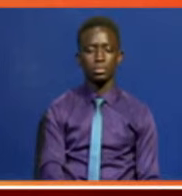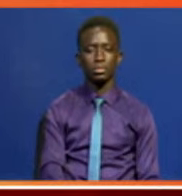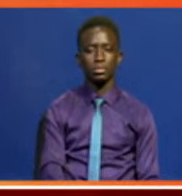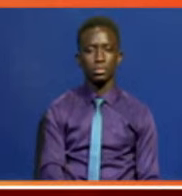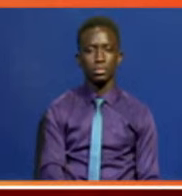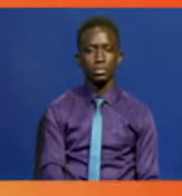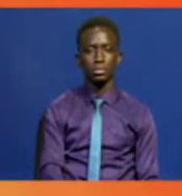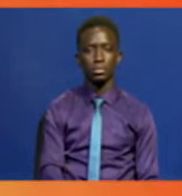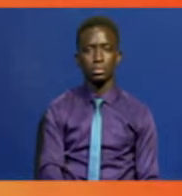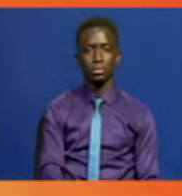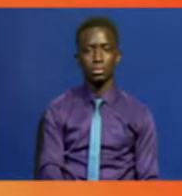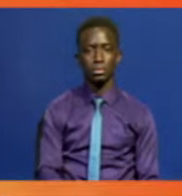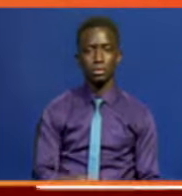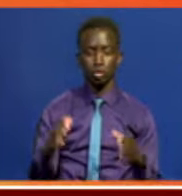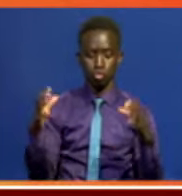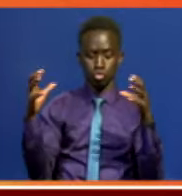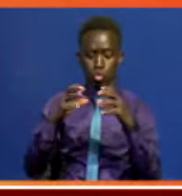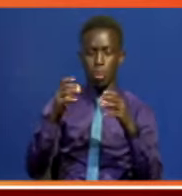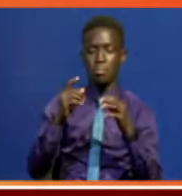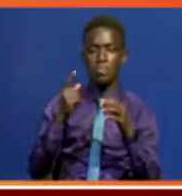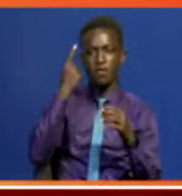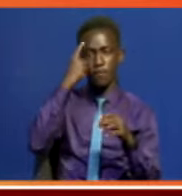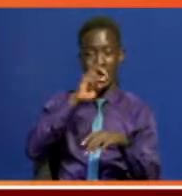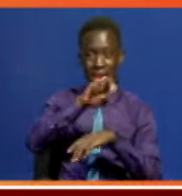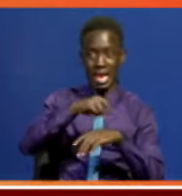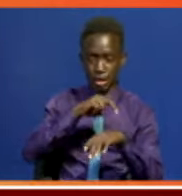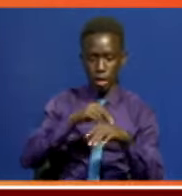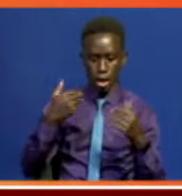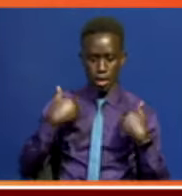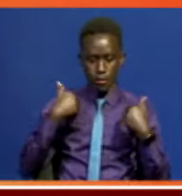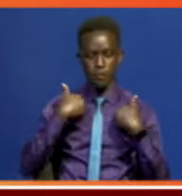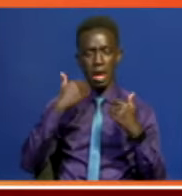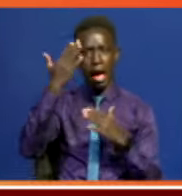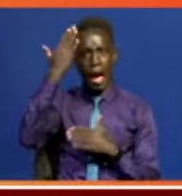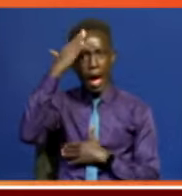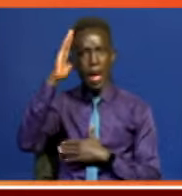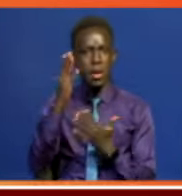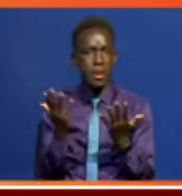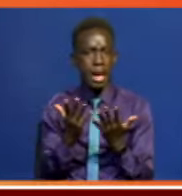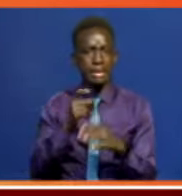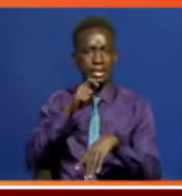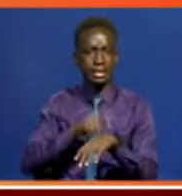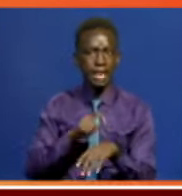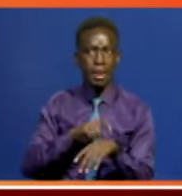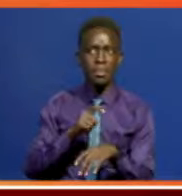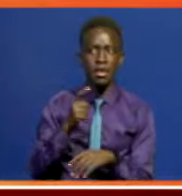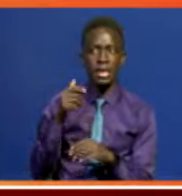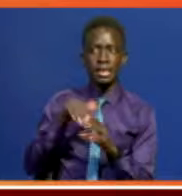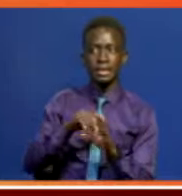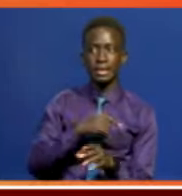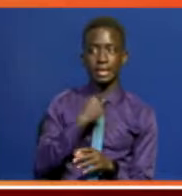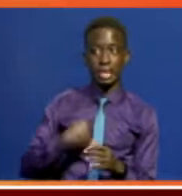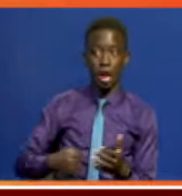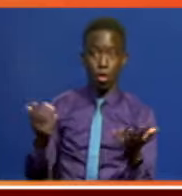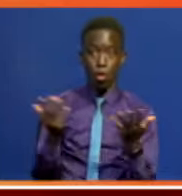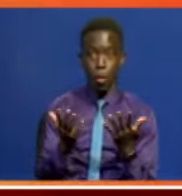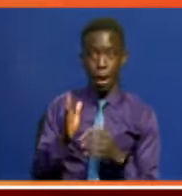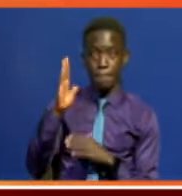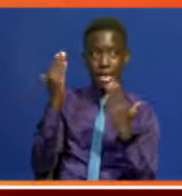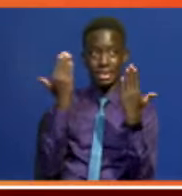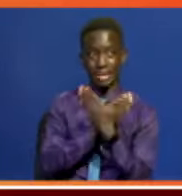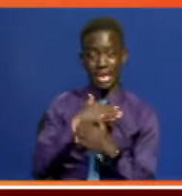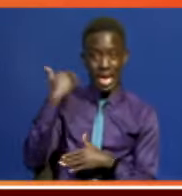Kwingineko ni kwamba shirika la Umoja wa Mataifa limetambua mwaka wa msimu wa kuchua nchini China kuwa usiku ukuu hama